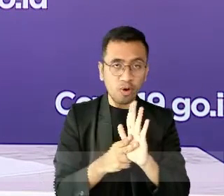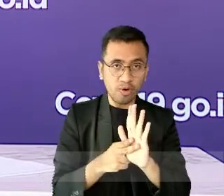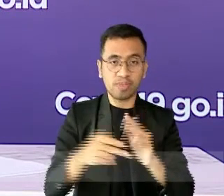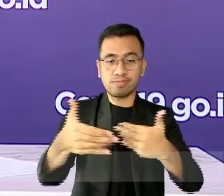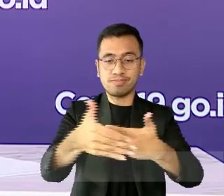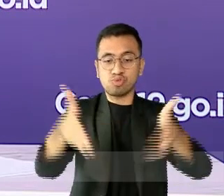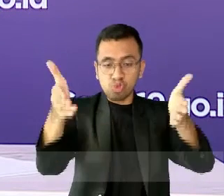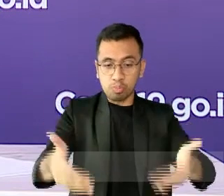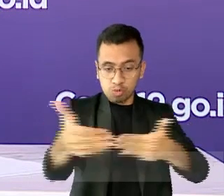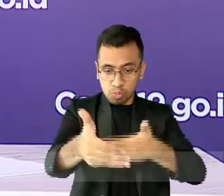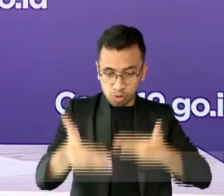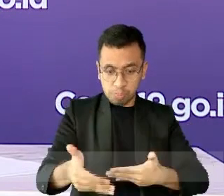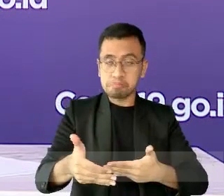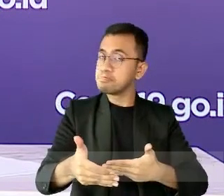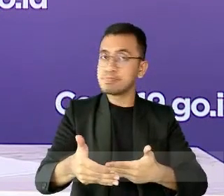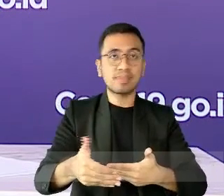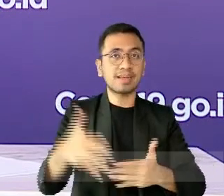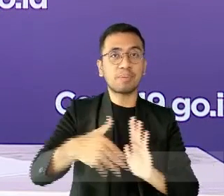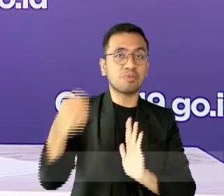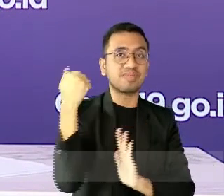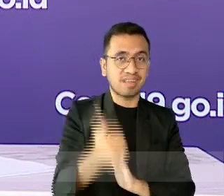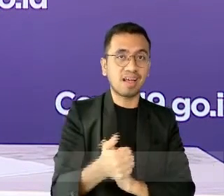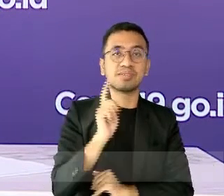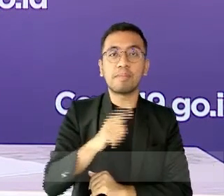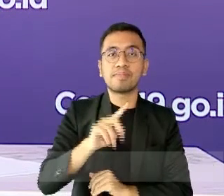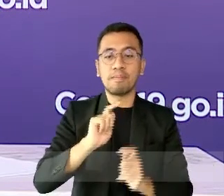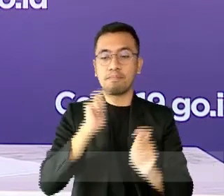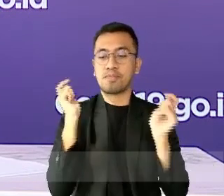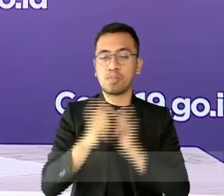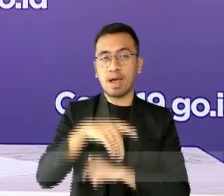akan terlihat dalam jangka waktu 2 hingga 3 minggu ke depan. Tentunya tidak